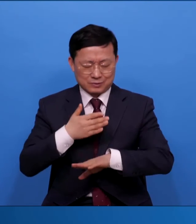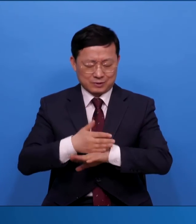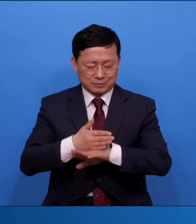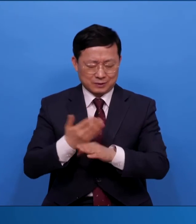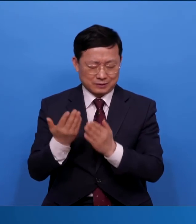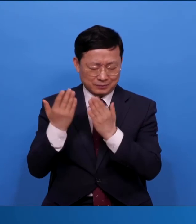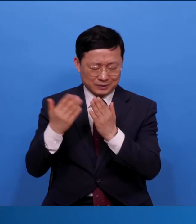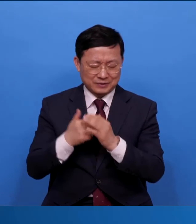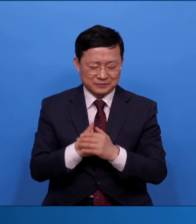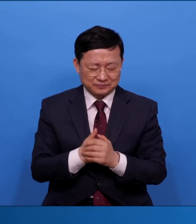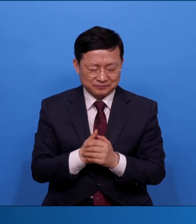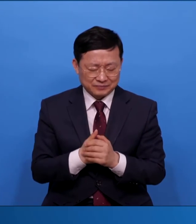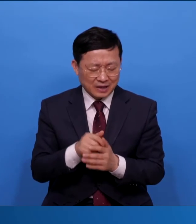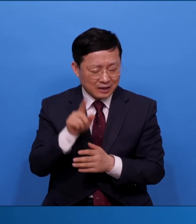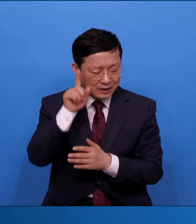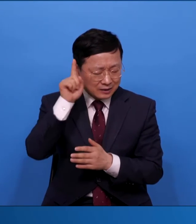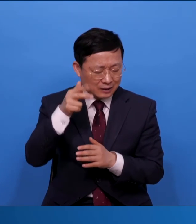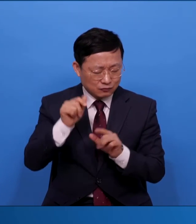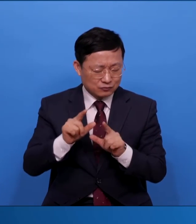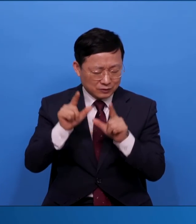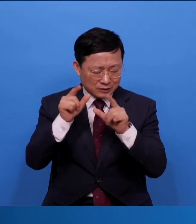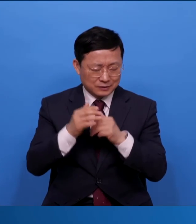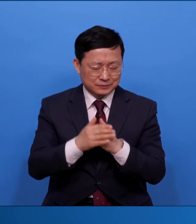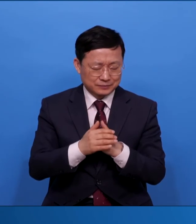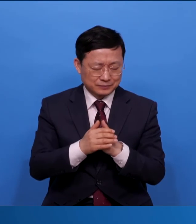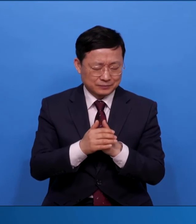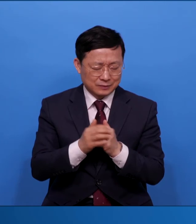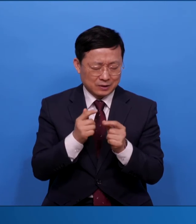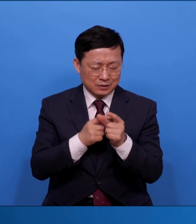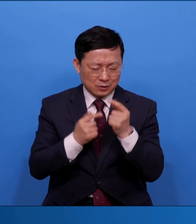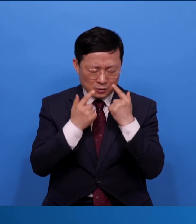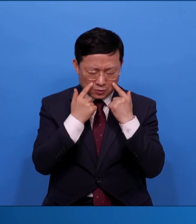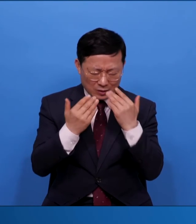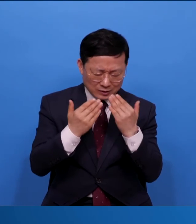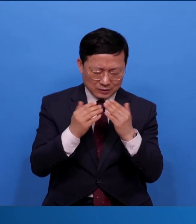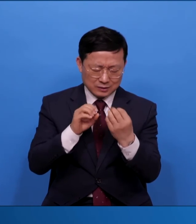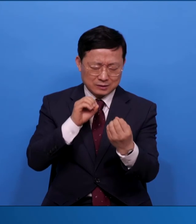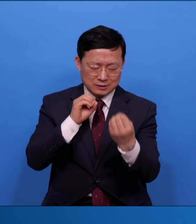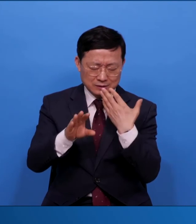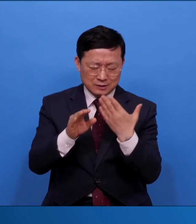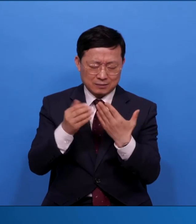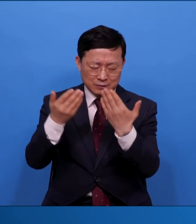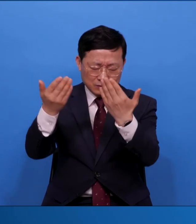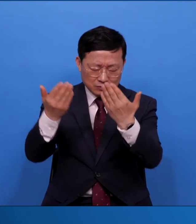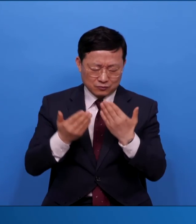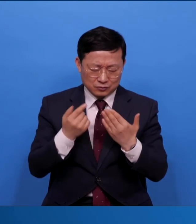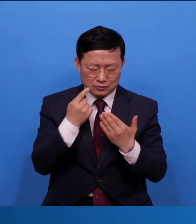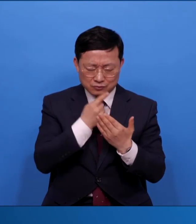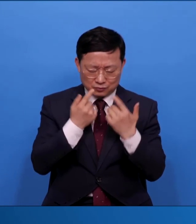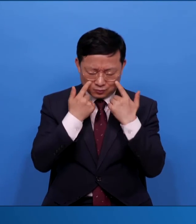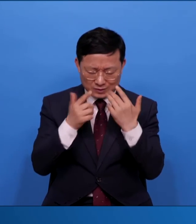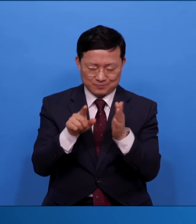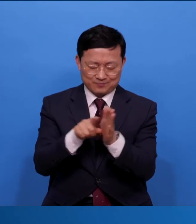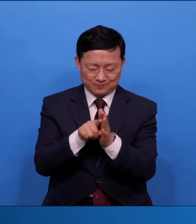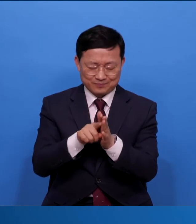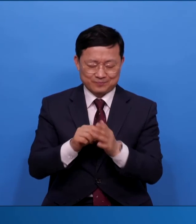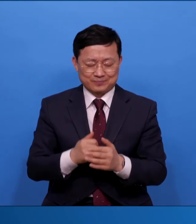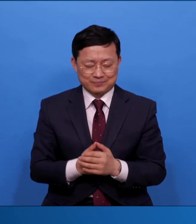感谢神这一周让我们也整理话语。 내일 주일에 확실한 응답을 주실 줄 믿습니다.